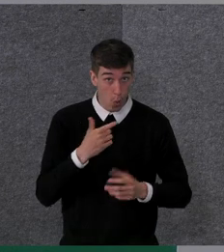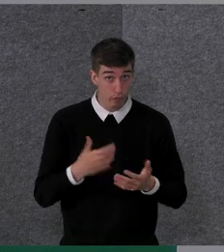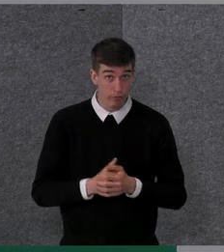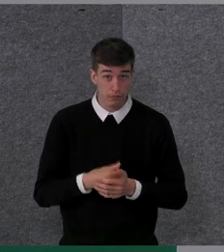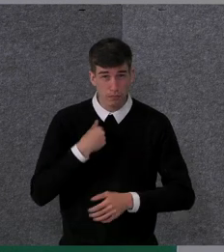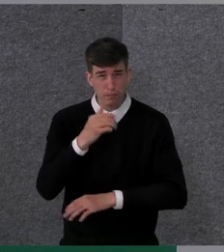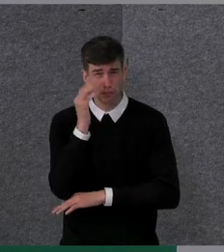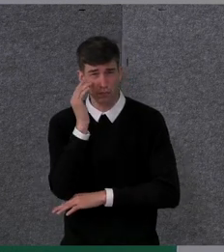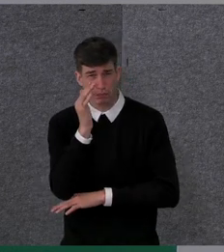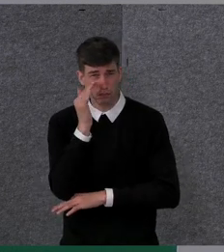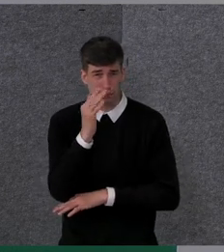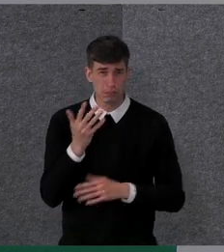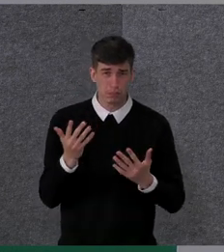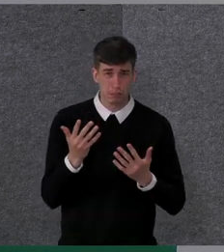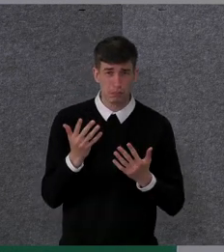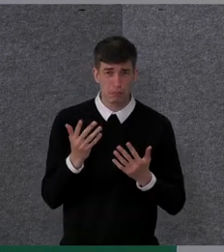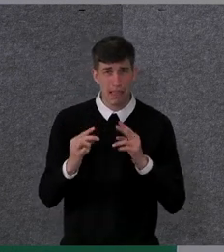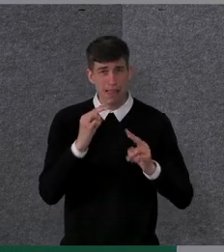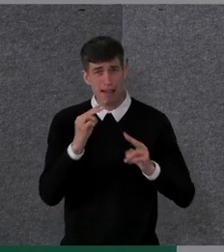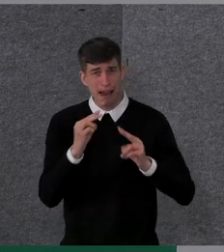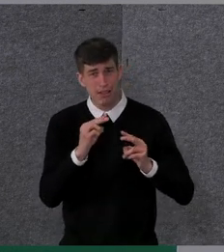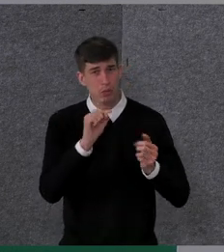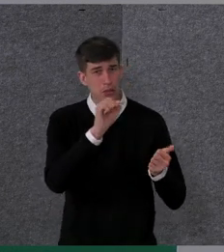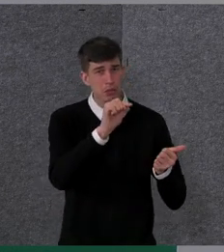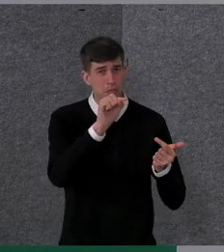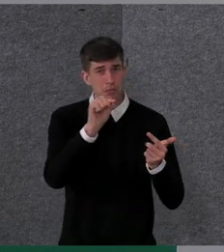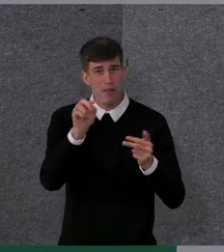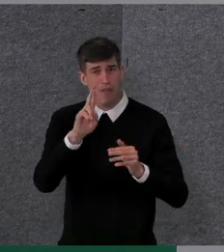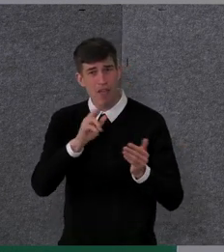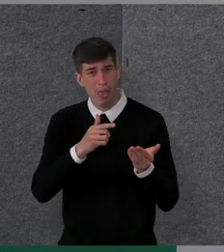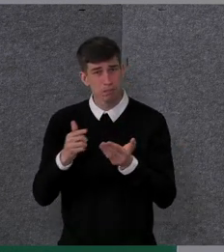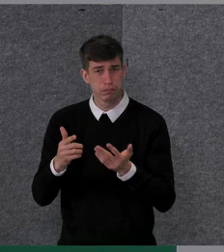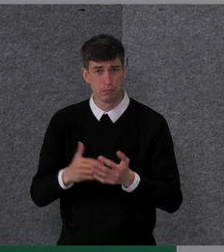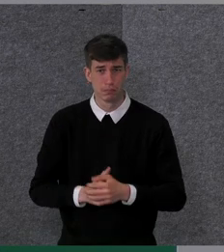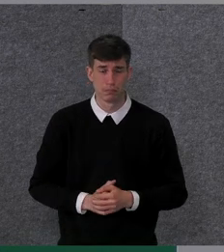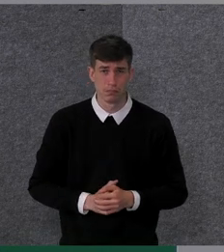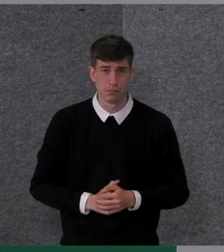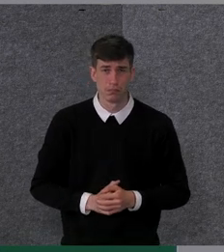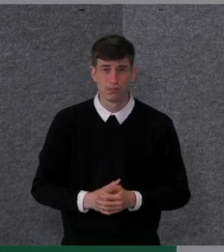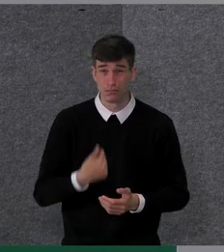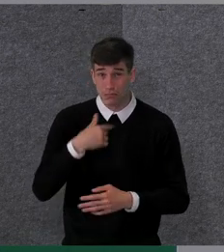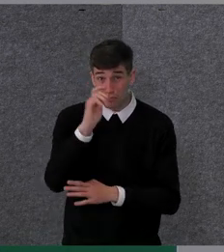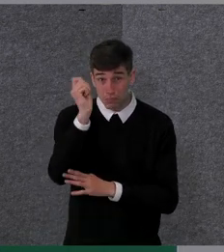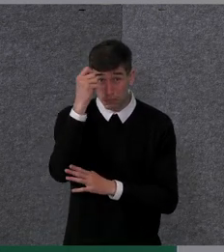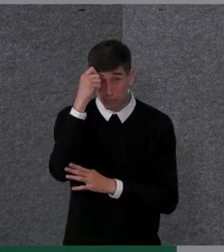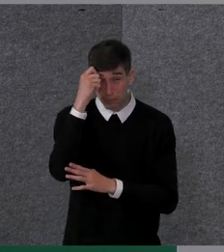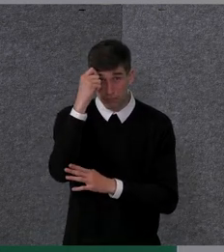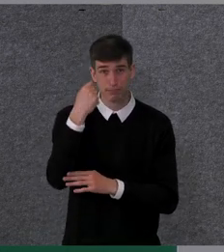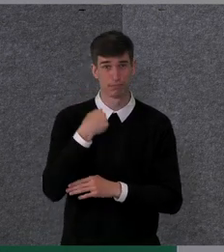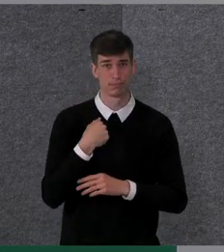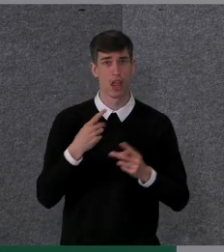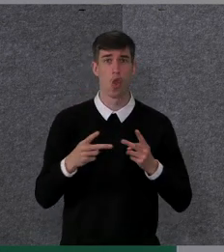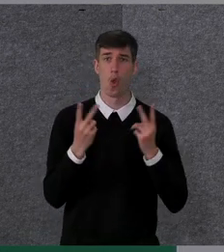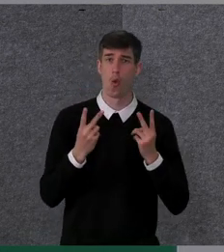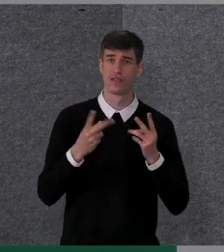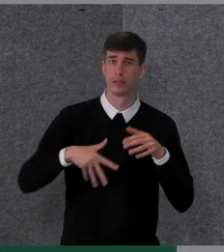sofort überlegt, auf wen er in diesem Restaurant noch zielen würde. Mir ist dort klar geworden, dass ich nicht das Glück habe, mich im